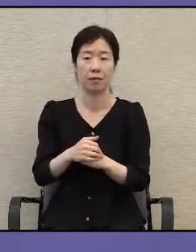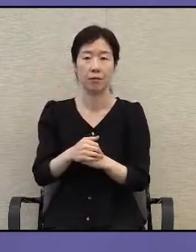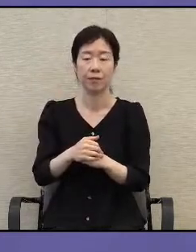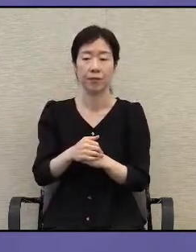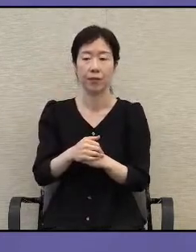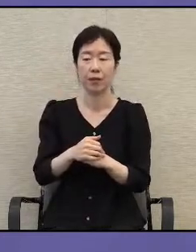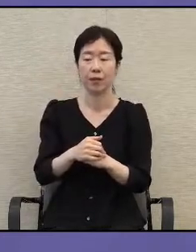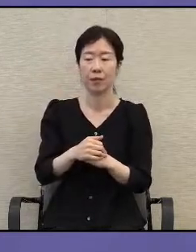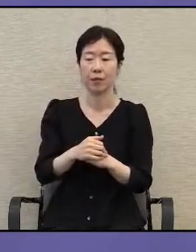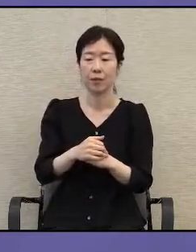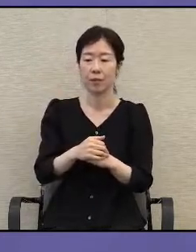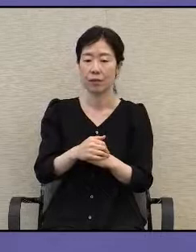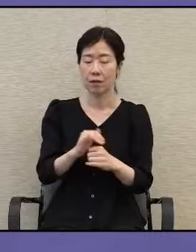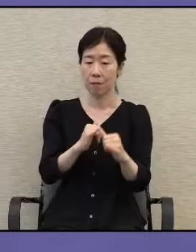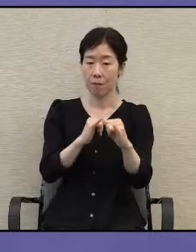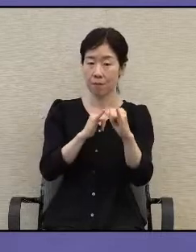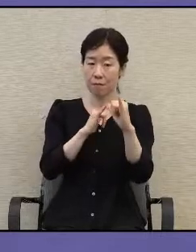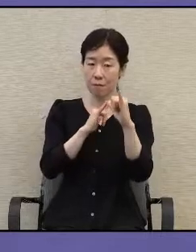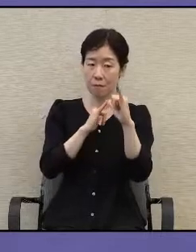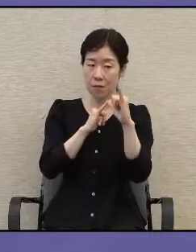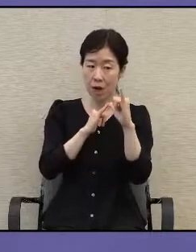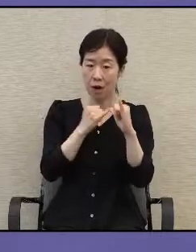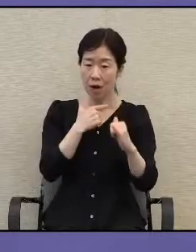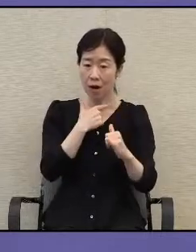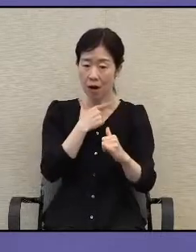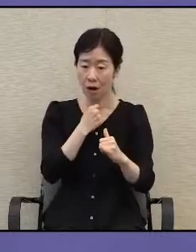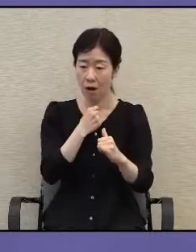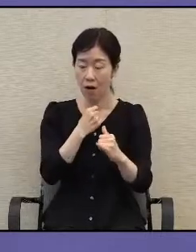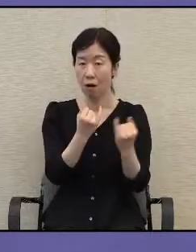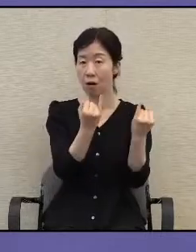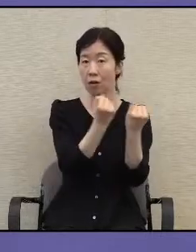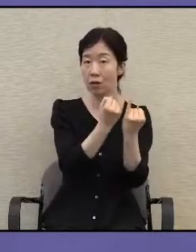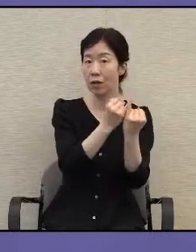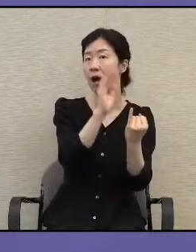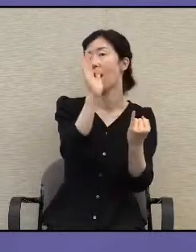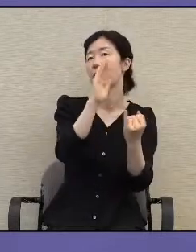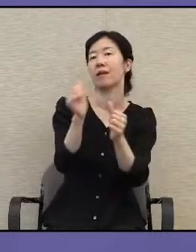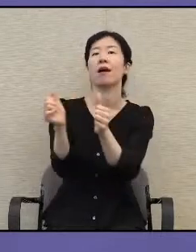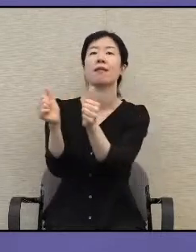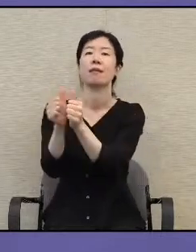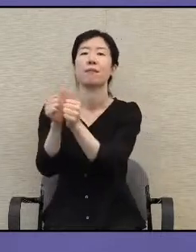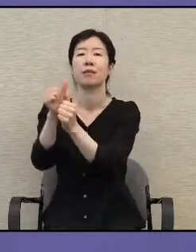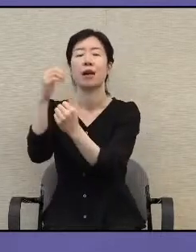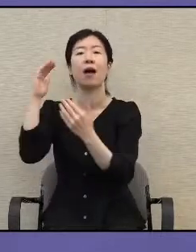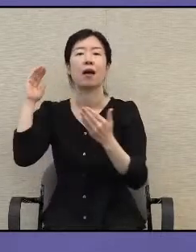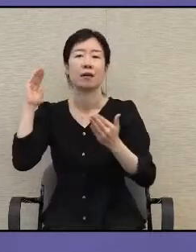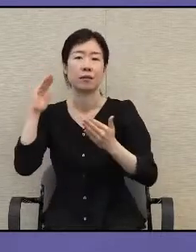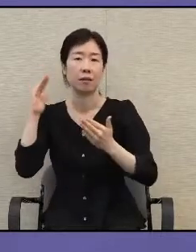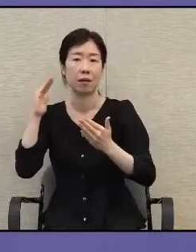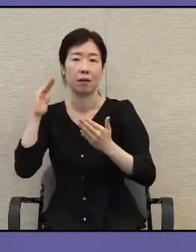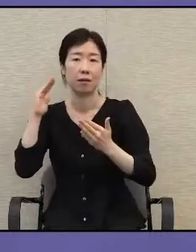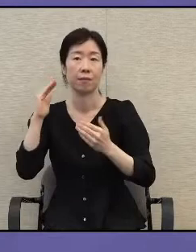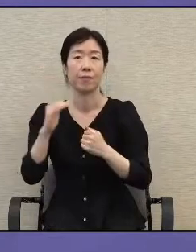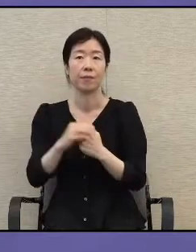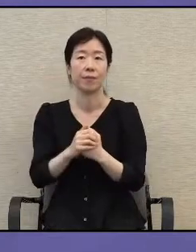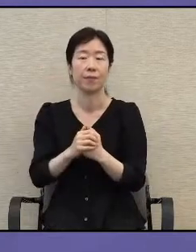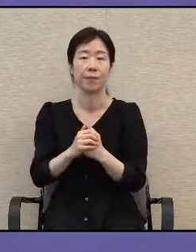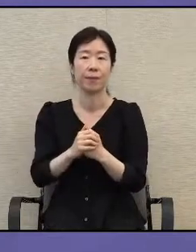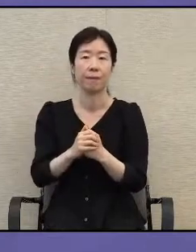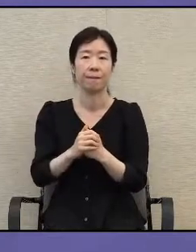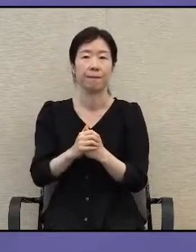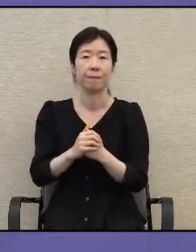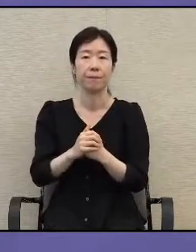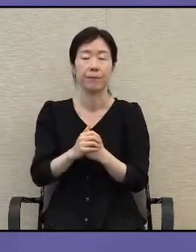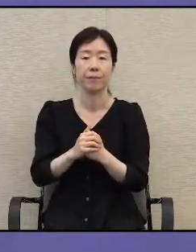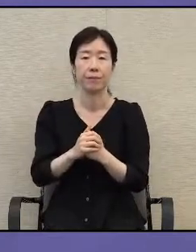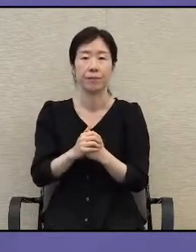지표와 다르게 남성들이 자살 생각이 꾸준히 높은 양상을 보이고 있고, 이러한 양상은 청소년기에도 마찬가지입니다.